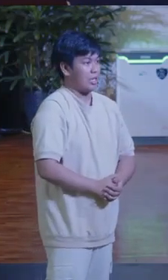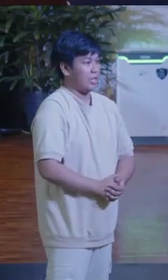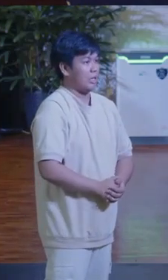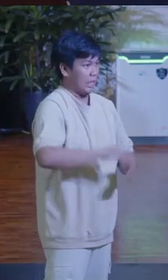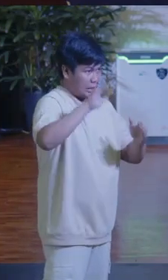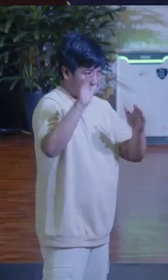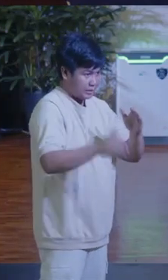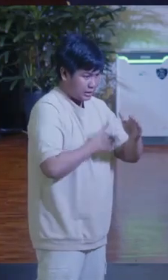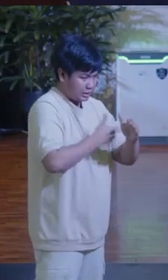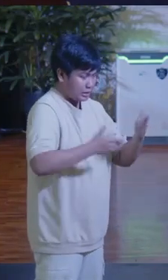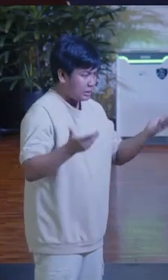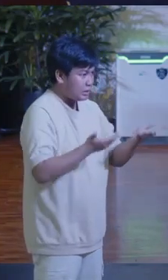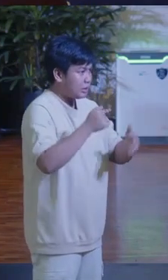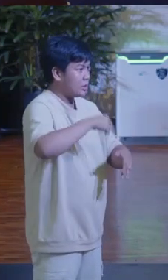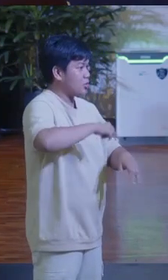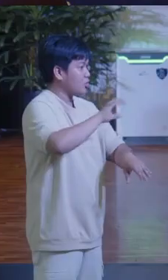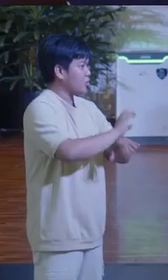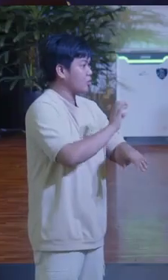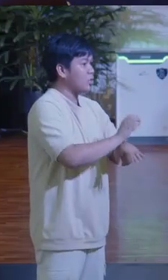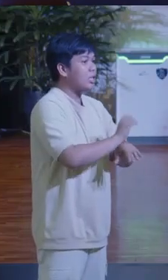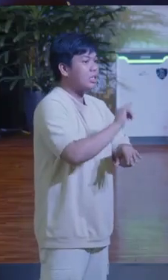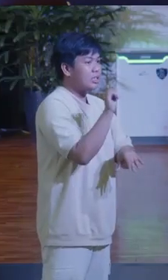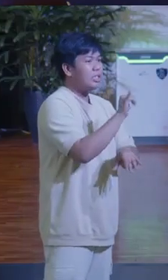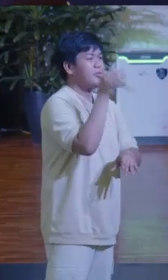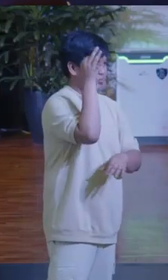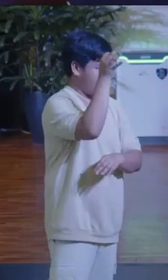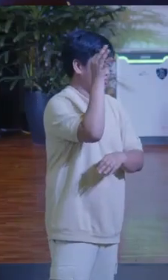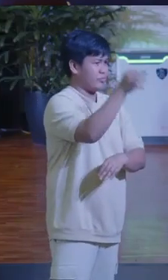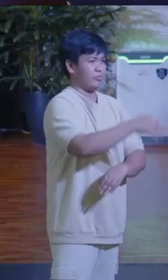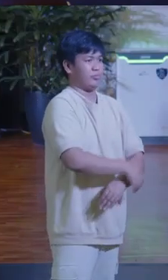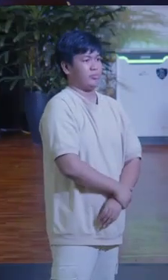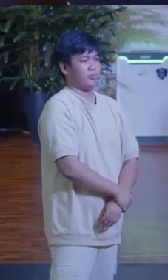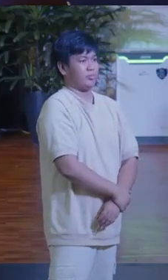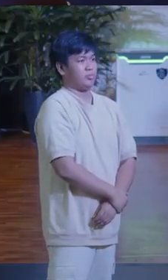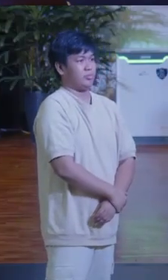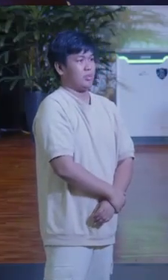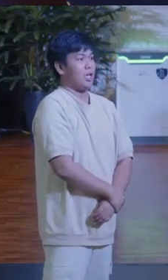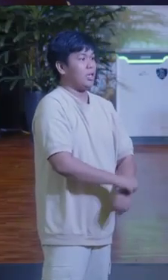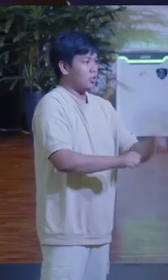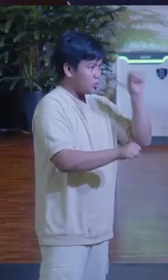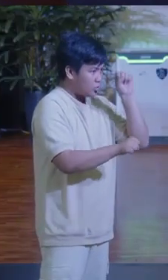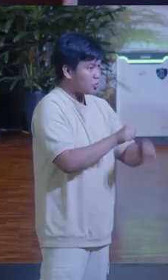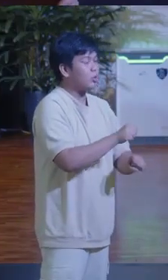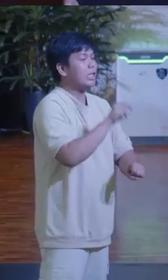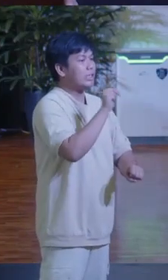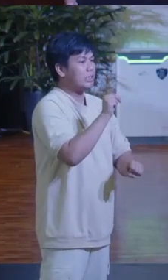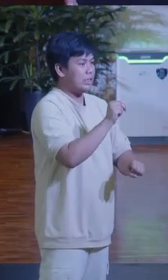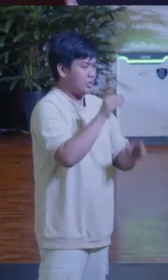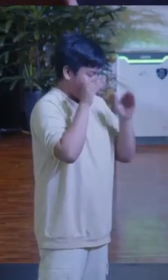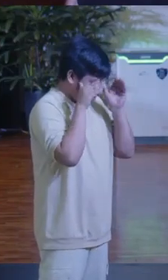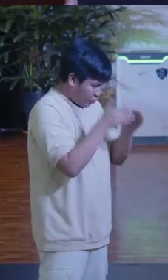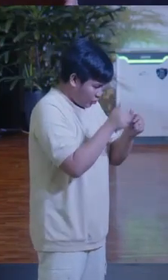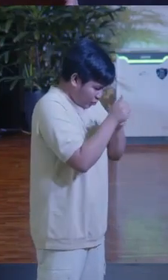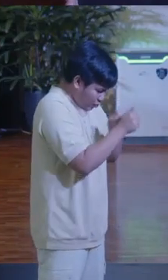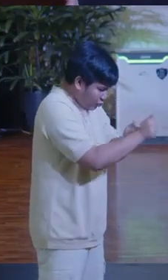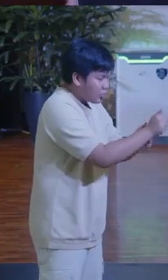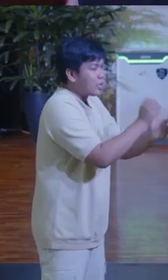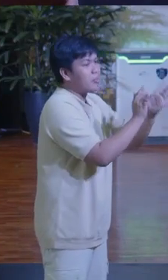mga singer dito ay parang sermon. So kailangan ayon sa salita ng